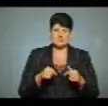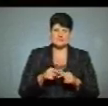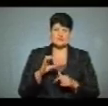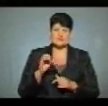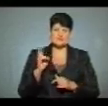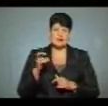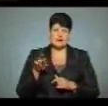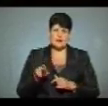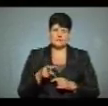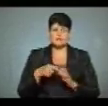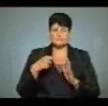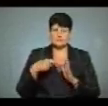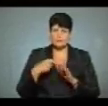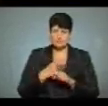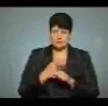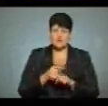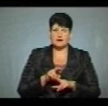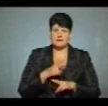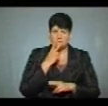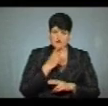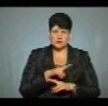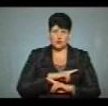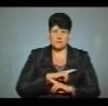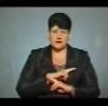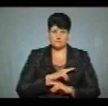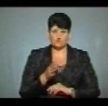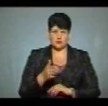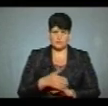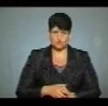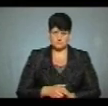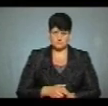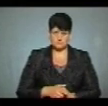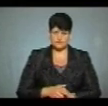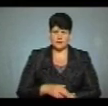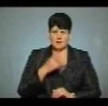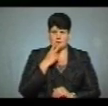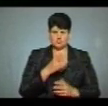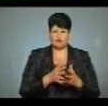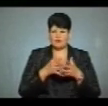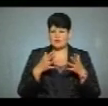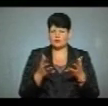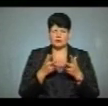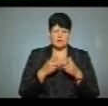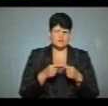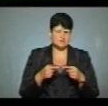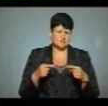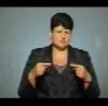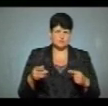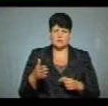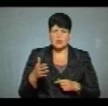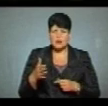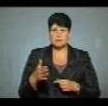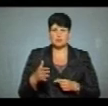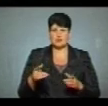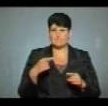Вони відзняли відео, на якому видно мертву рибу. Бачимо велику кількість риби, бачимо різнотипну рибу, бачимо метрові